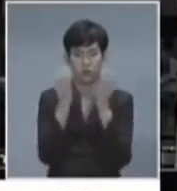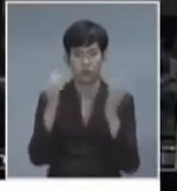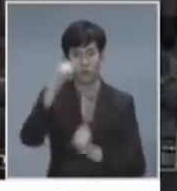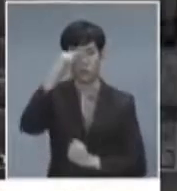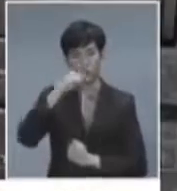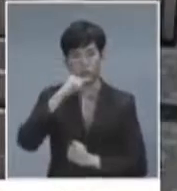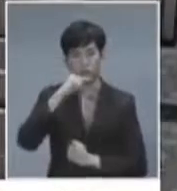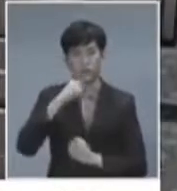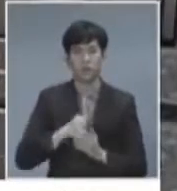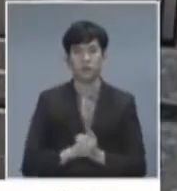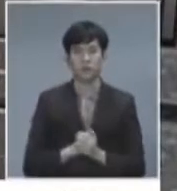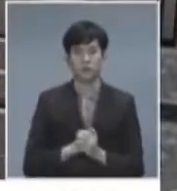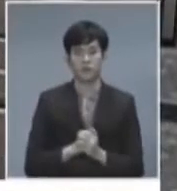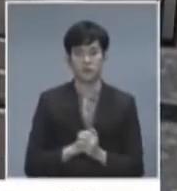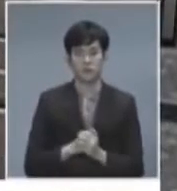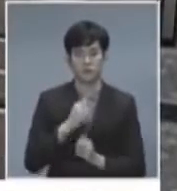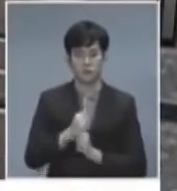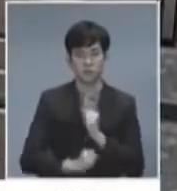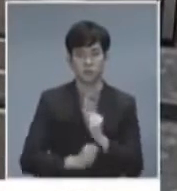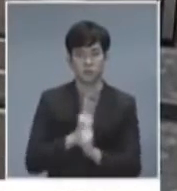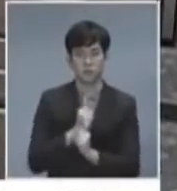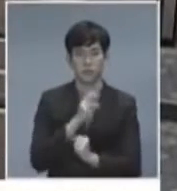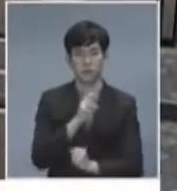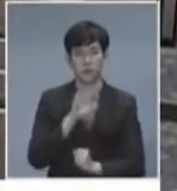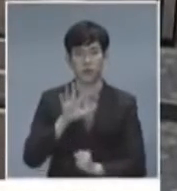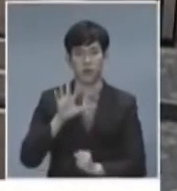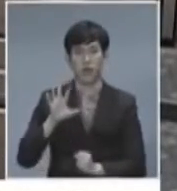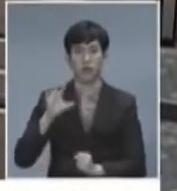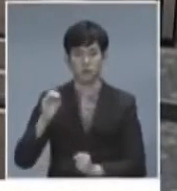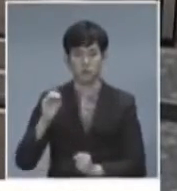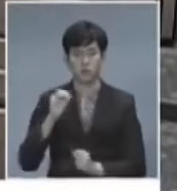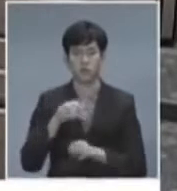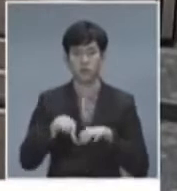ราช2550ต่อไปนะครับ